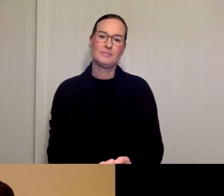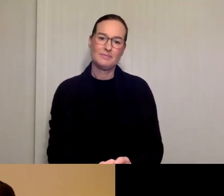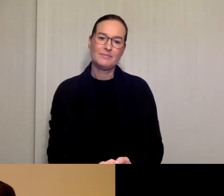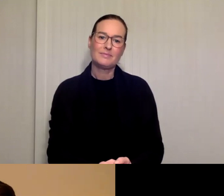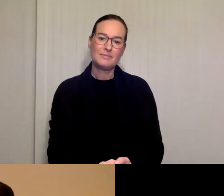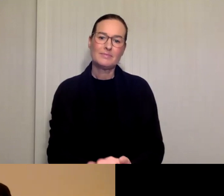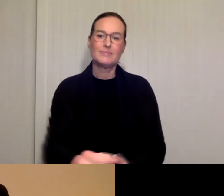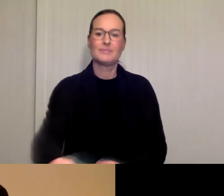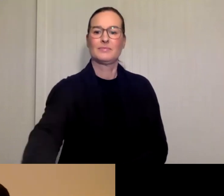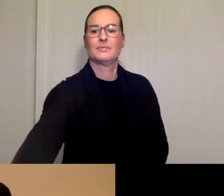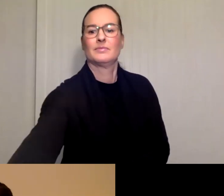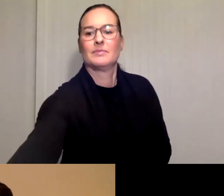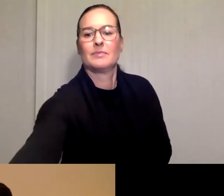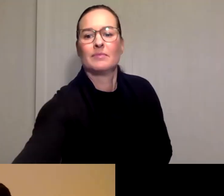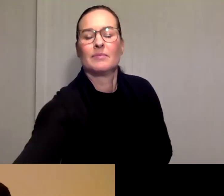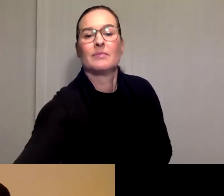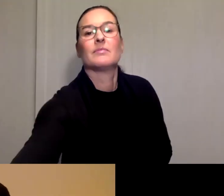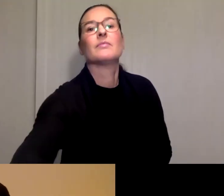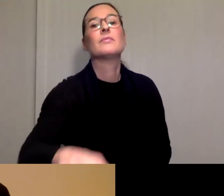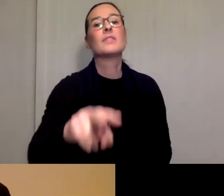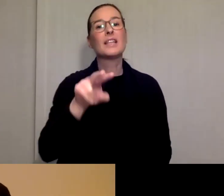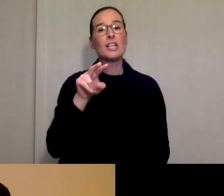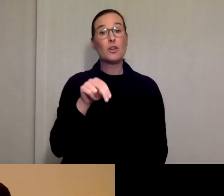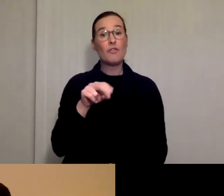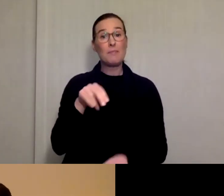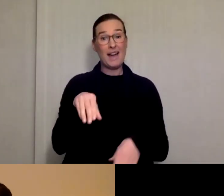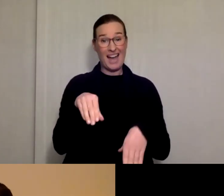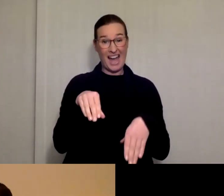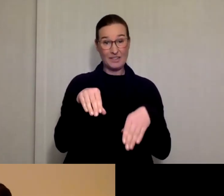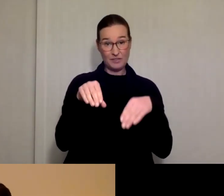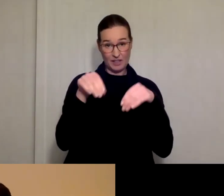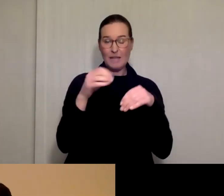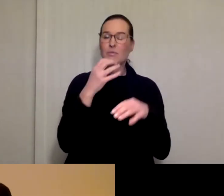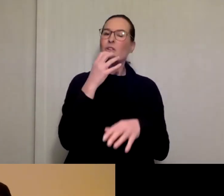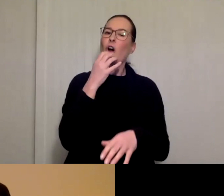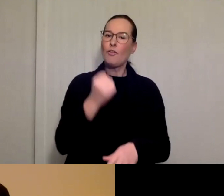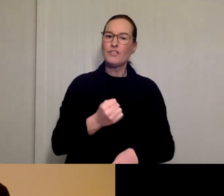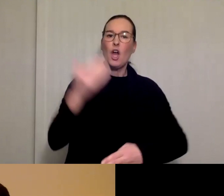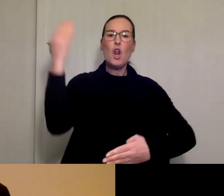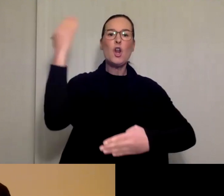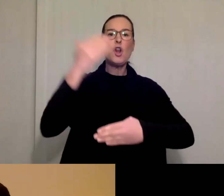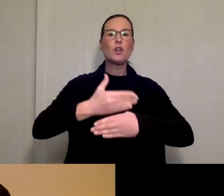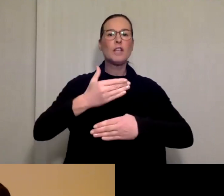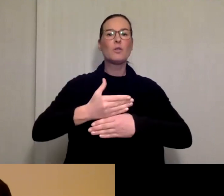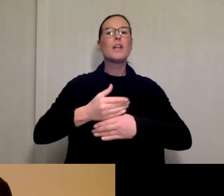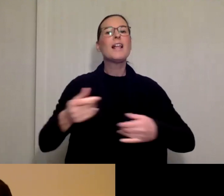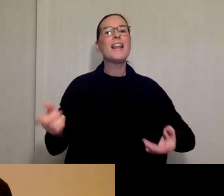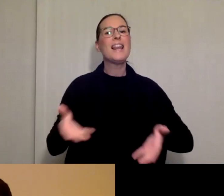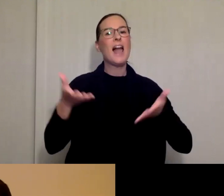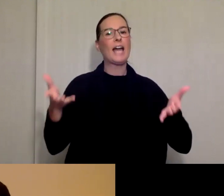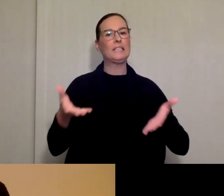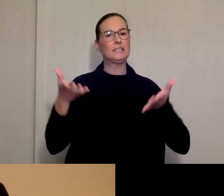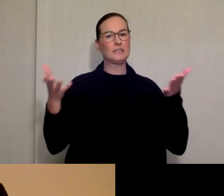Ich hatte sehr gehofft Anfang November, dass dieser Lockdown-Light reichen würde. Und die Hoffnung für mich war damals,